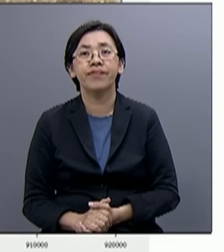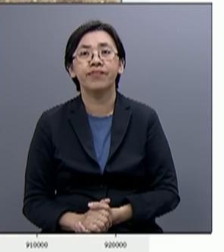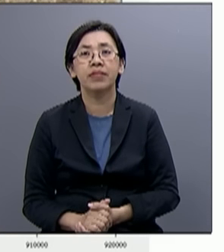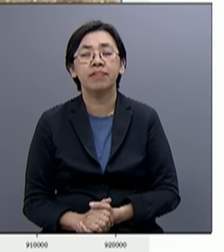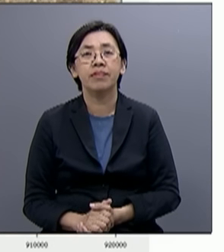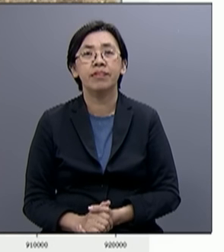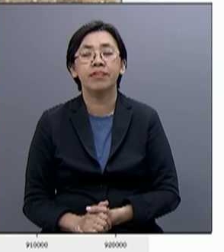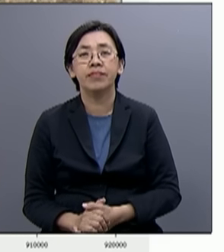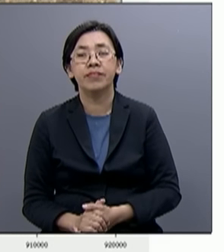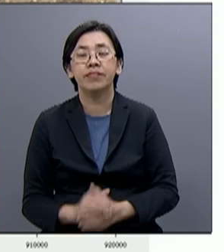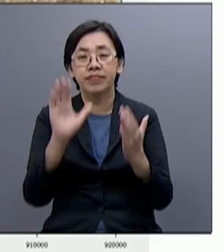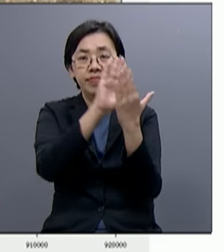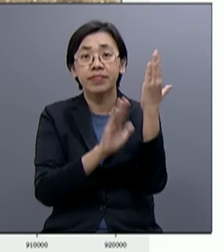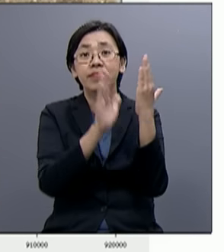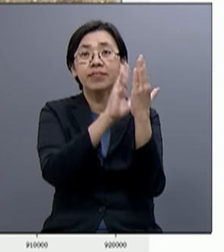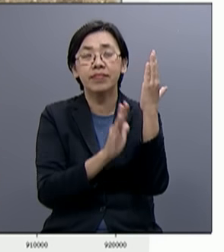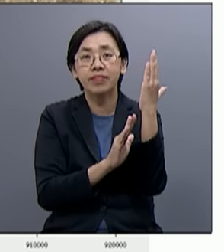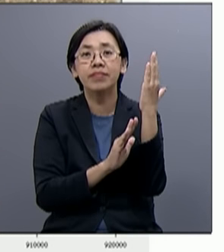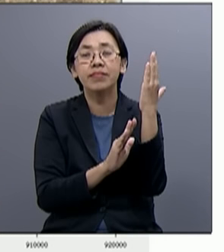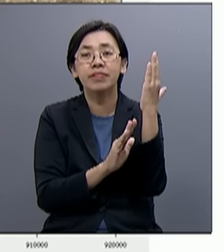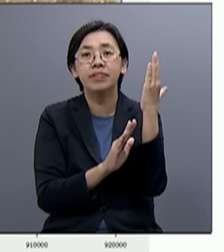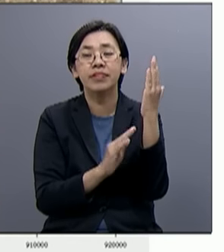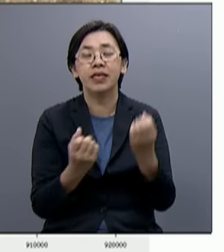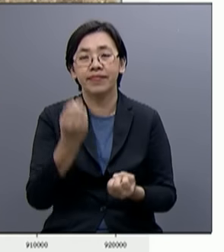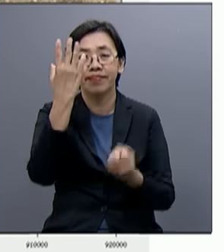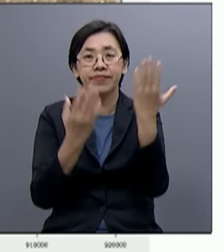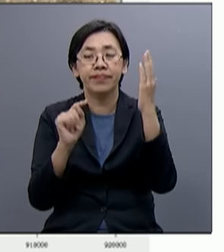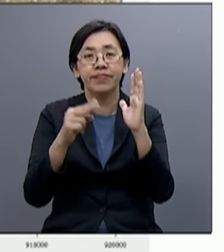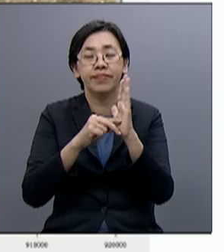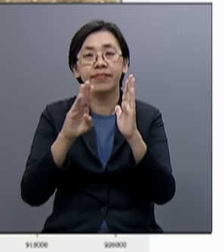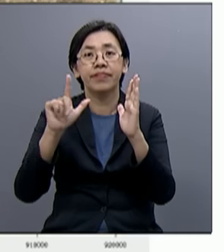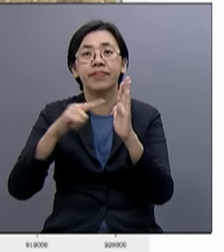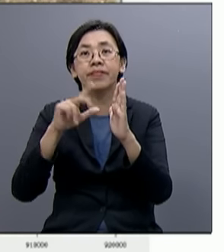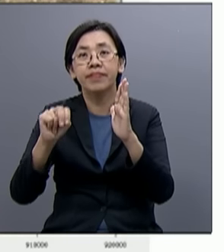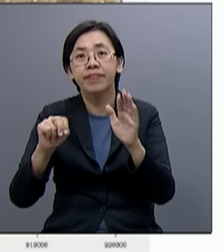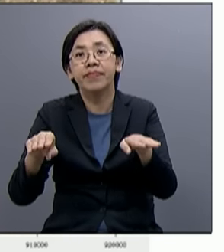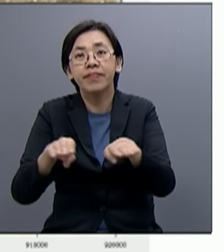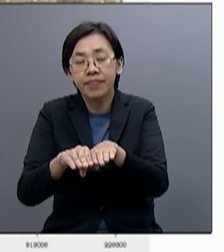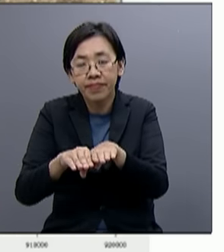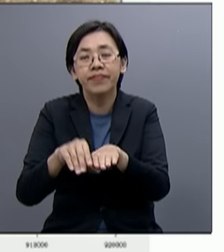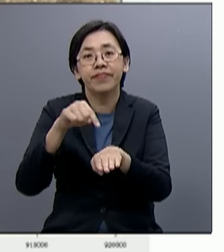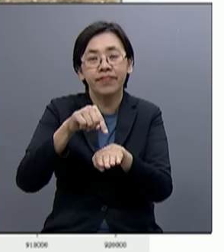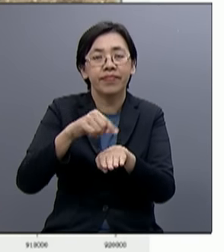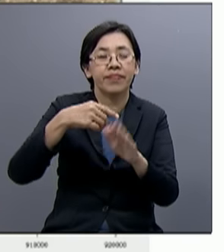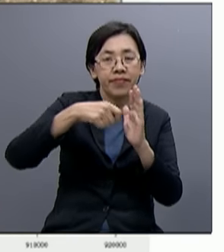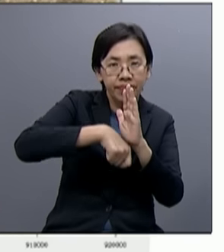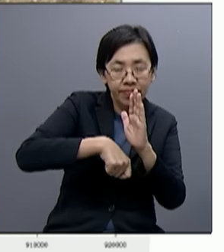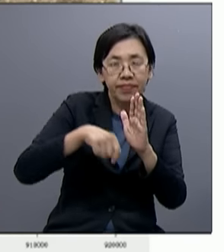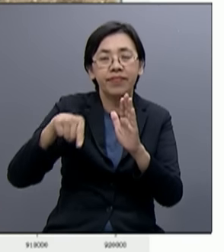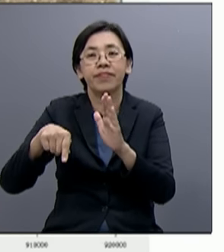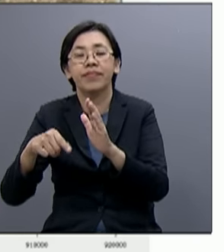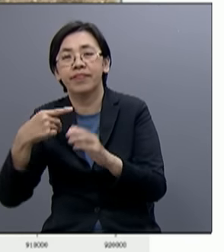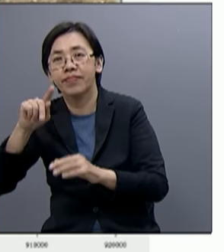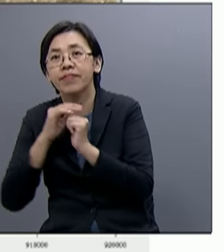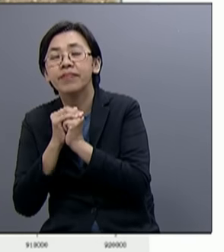แผนที่นี้จะแดงถึงแผนที่ป่าทับรานแล้ก็แนว khi ที่เชื่อมต่อกัอุธอยาต กัพ้นที่อนุรัก์แหงอนๆอุธยาลทับ